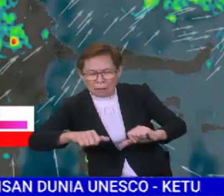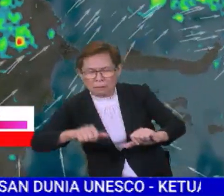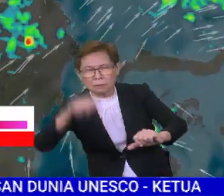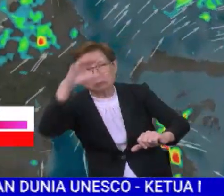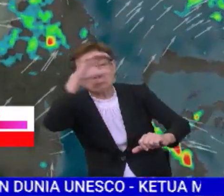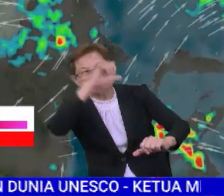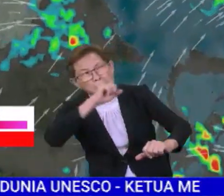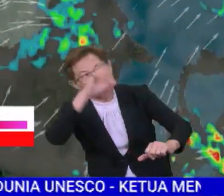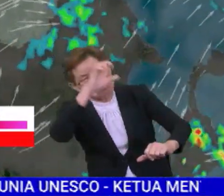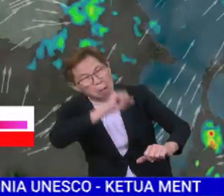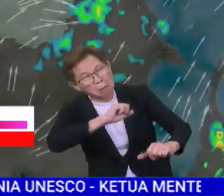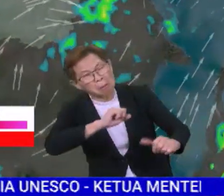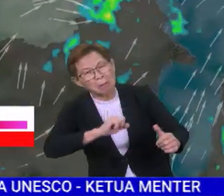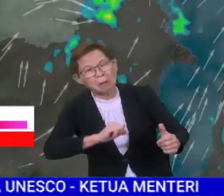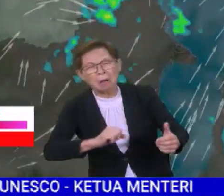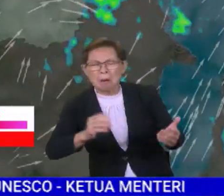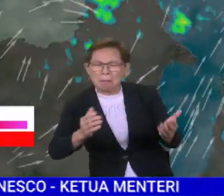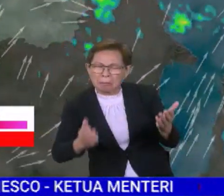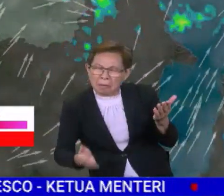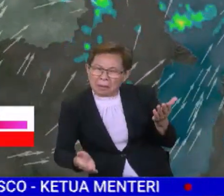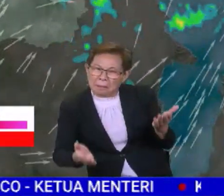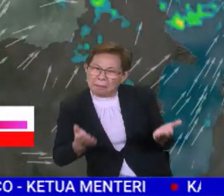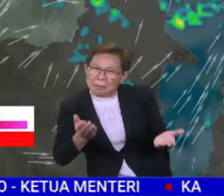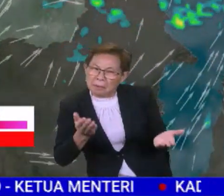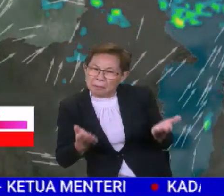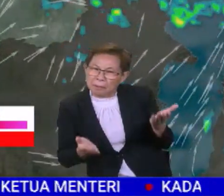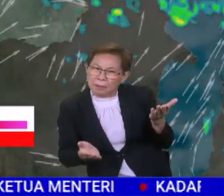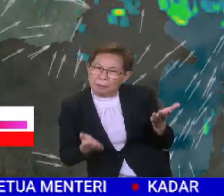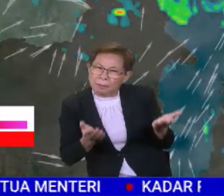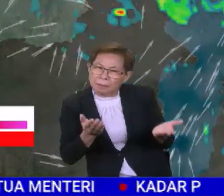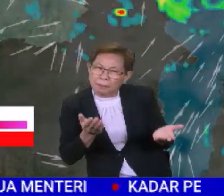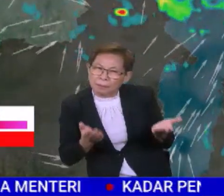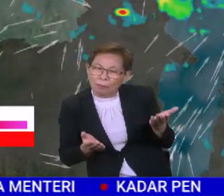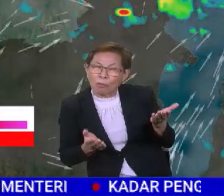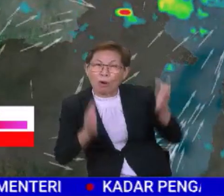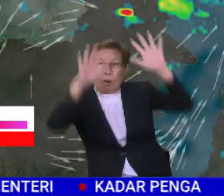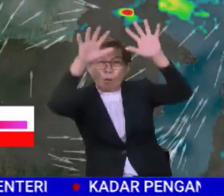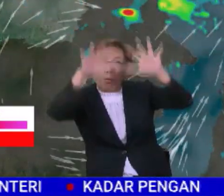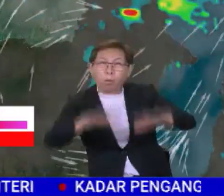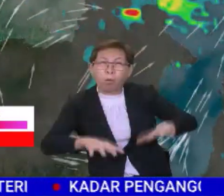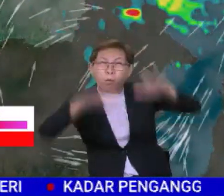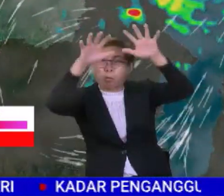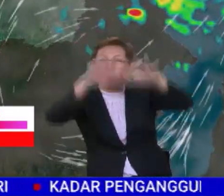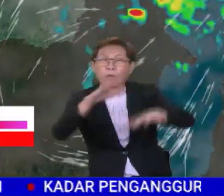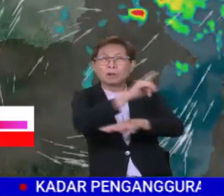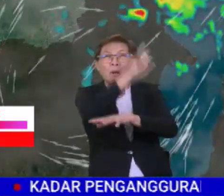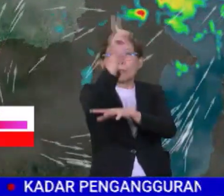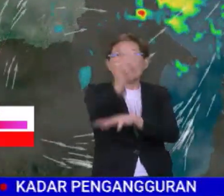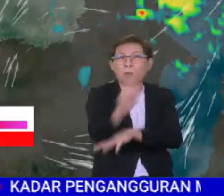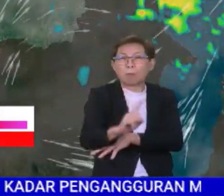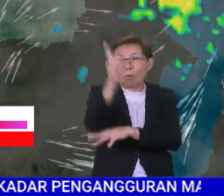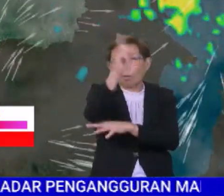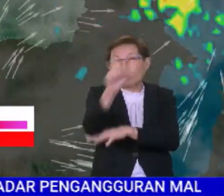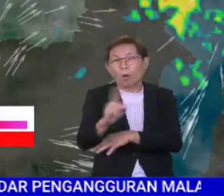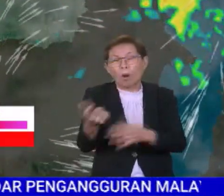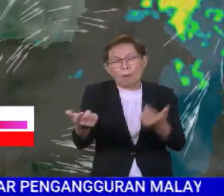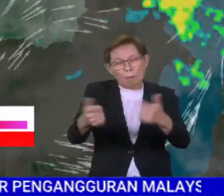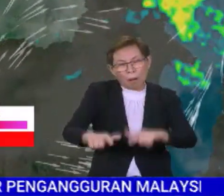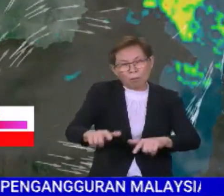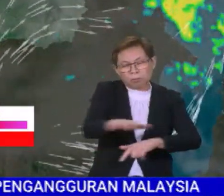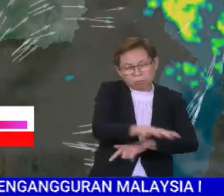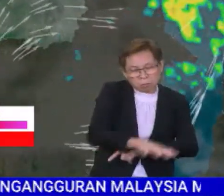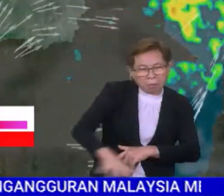menjangkakan kemungkinan untuk keadaan hujan lebat beserta petir untuk berlaku di